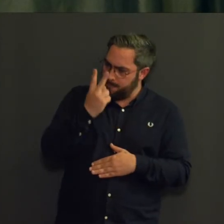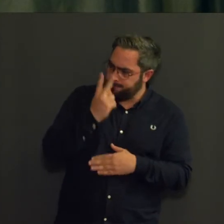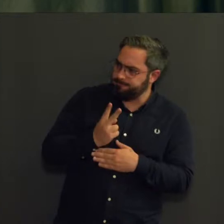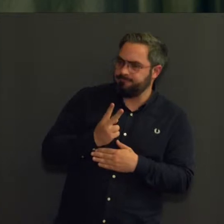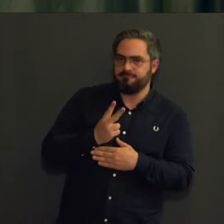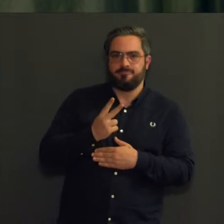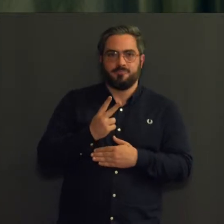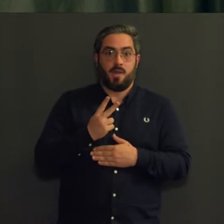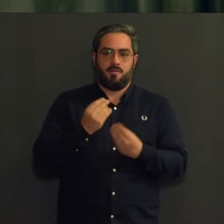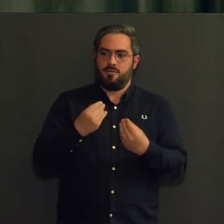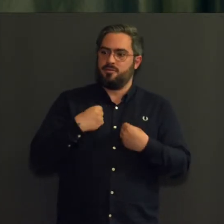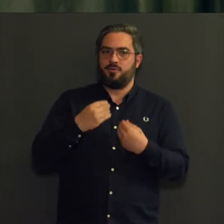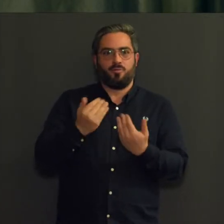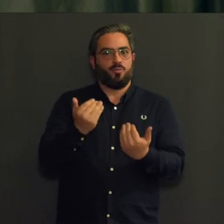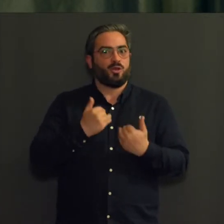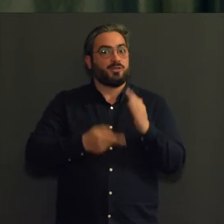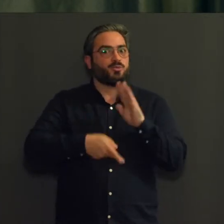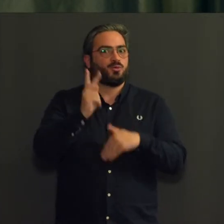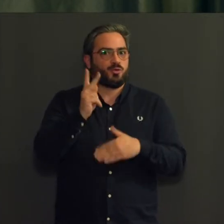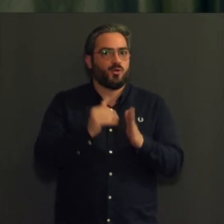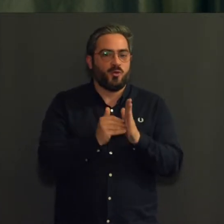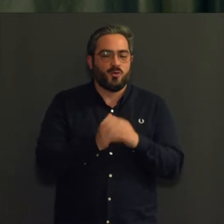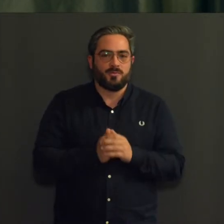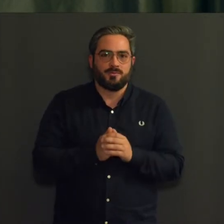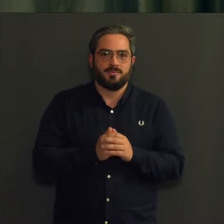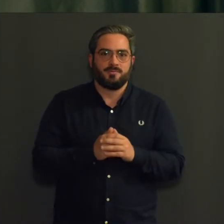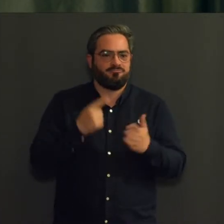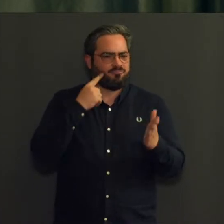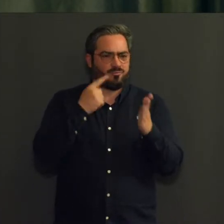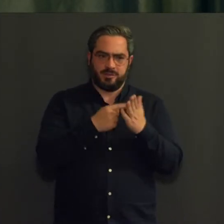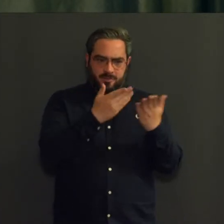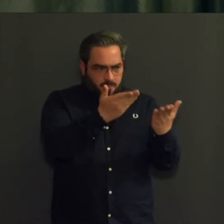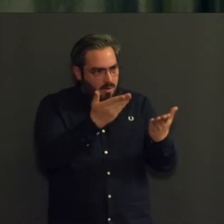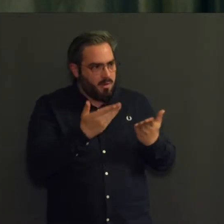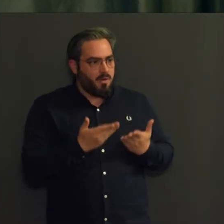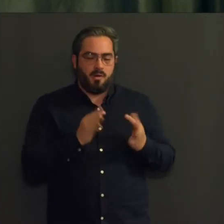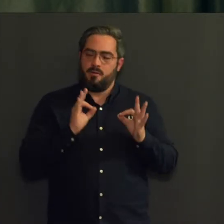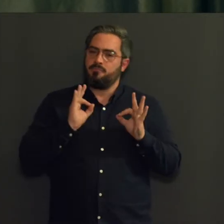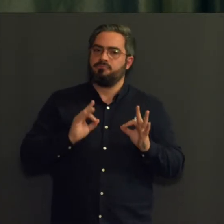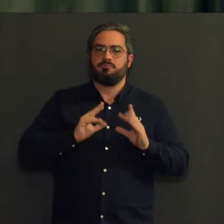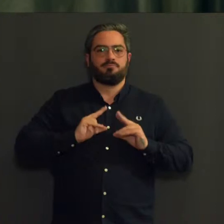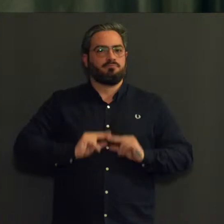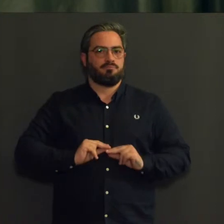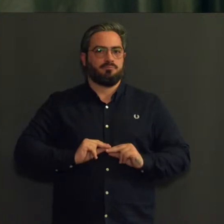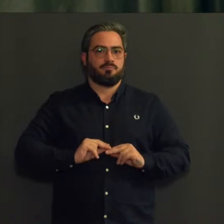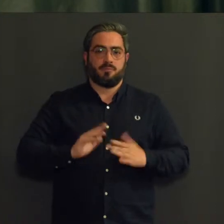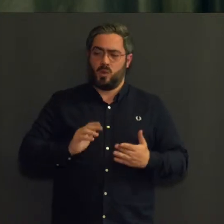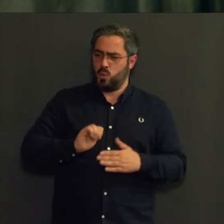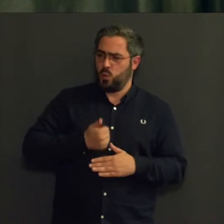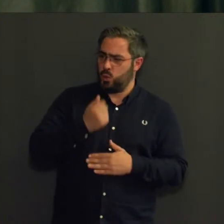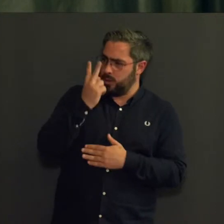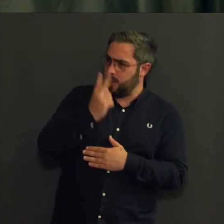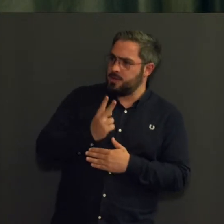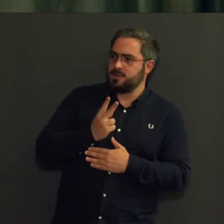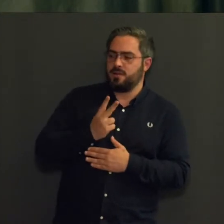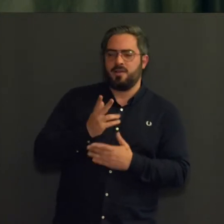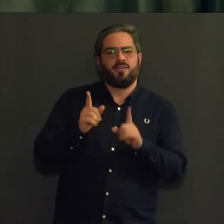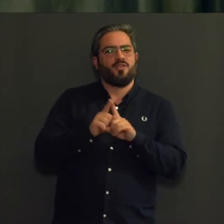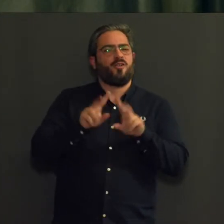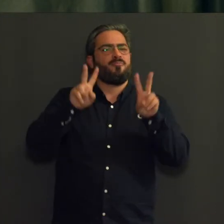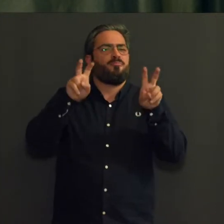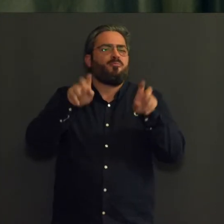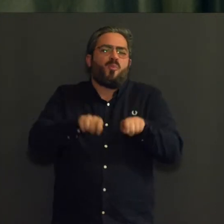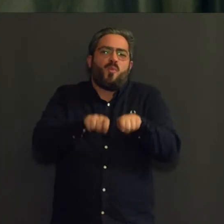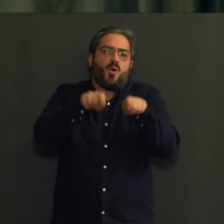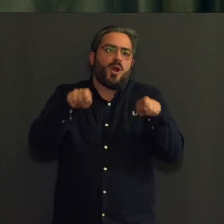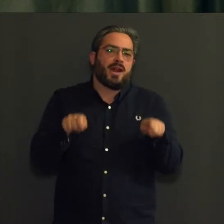protection supplémentaire pour que tout soit fait en sécurité. Faire un autotest est comme un geste de courtoisie.